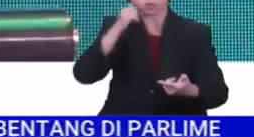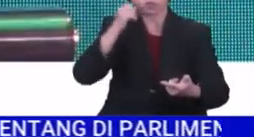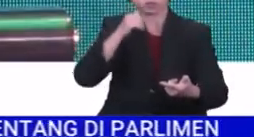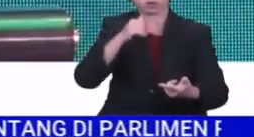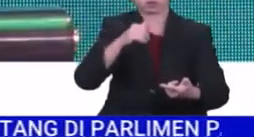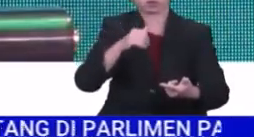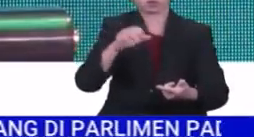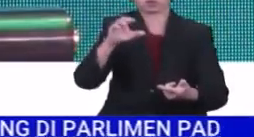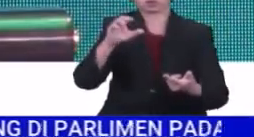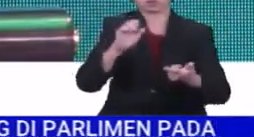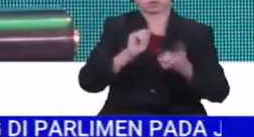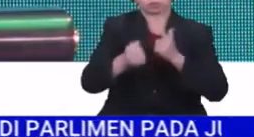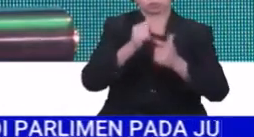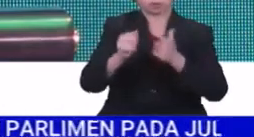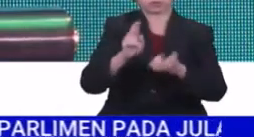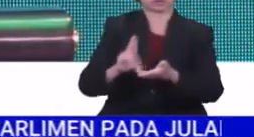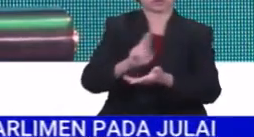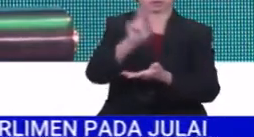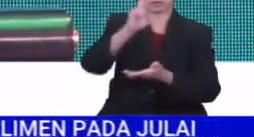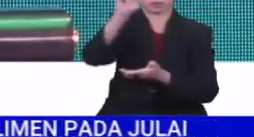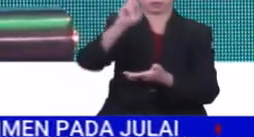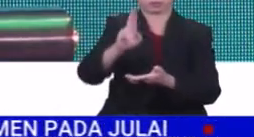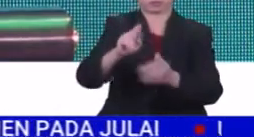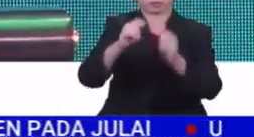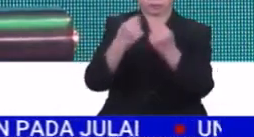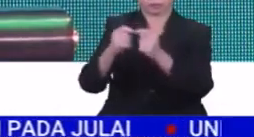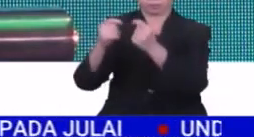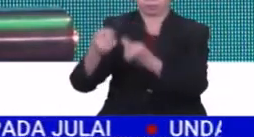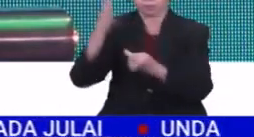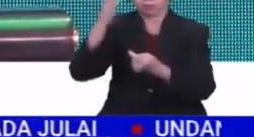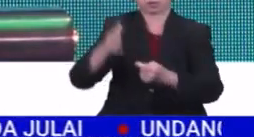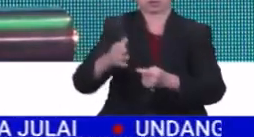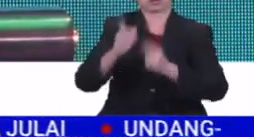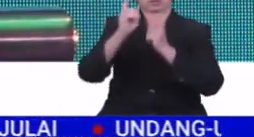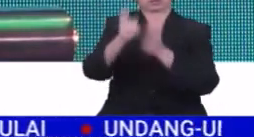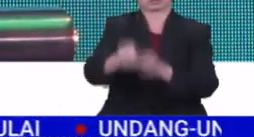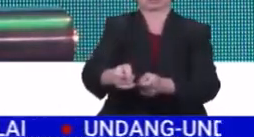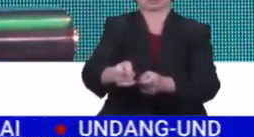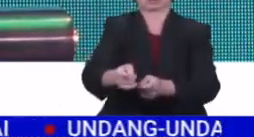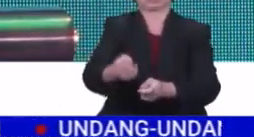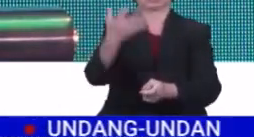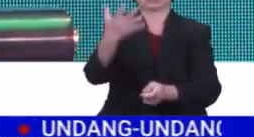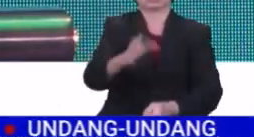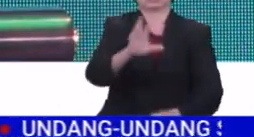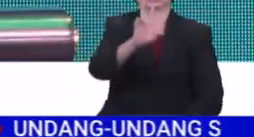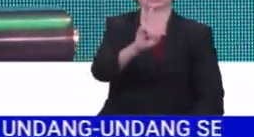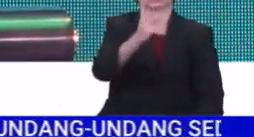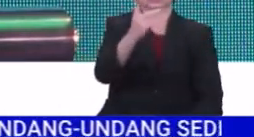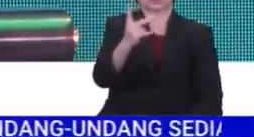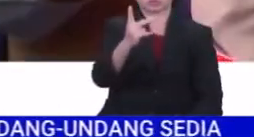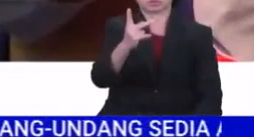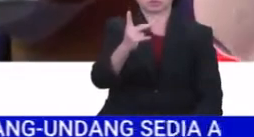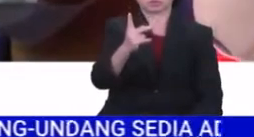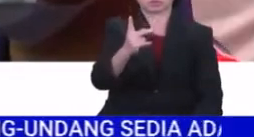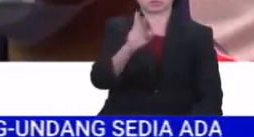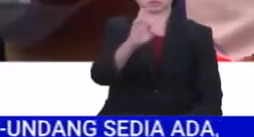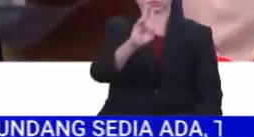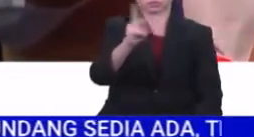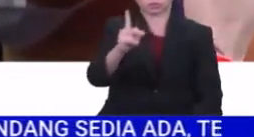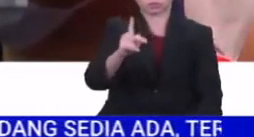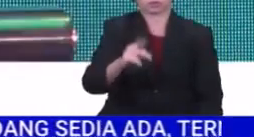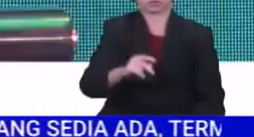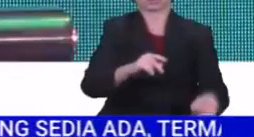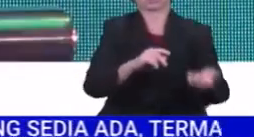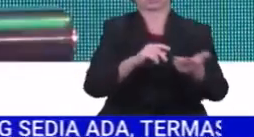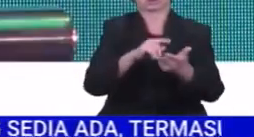suci masing-masing akan menerima uang tunai sebanyak 7000 ini sebanyak